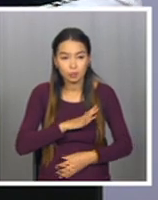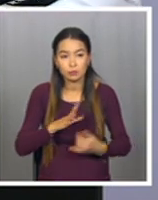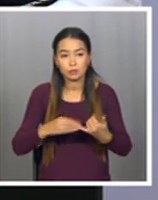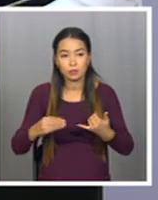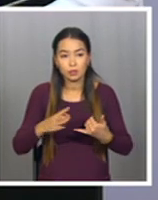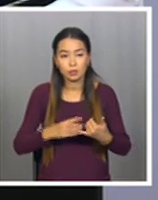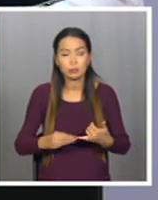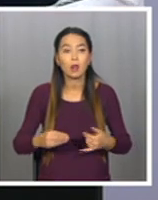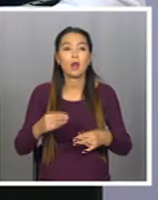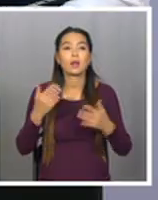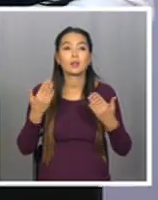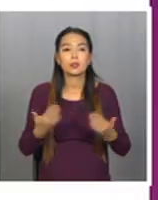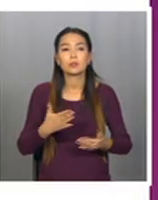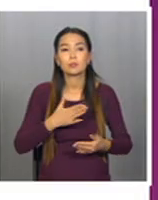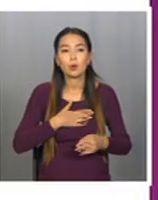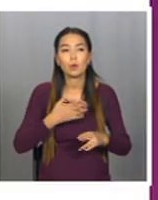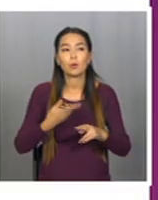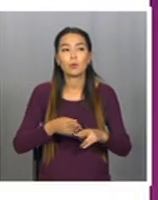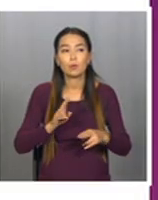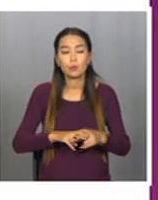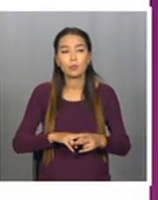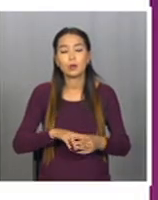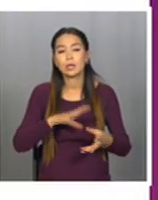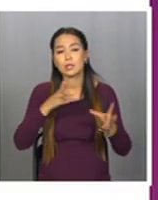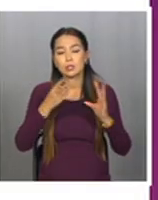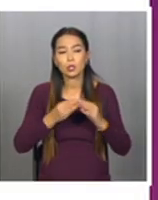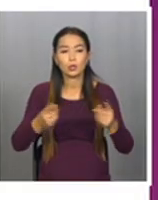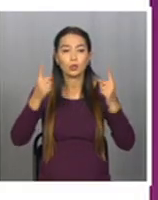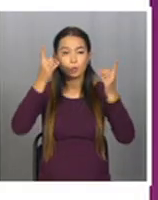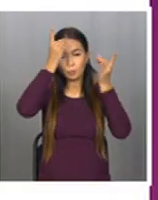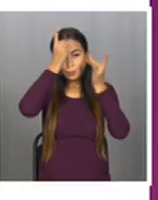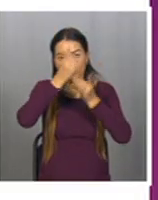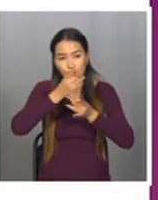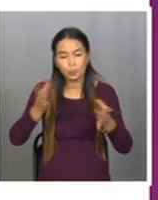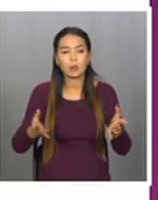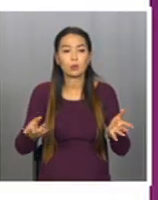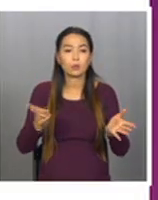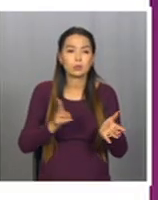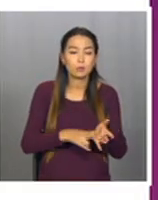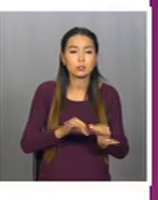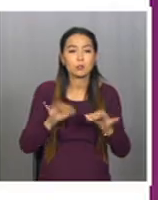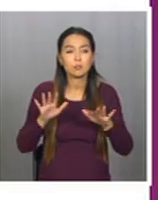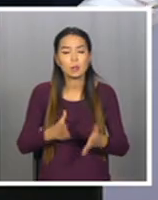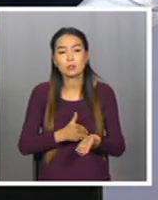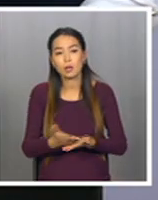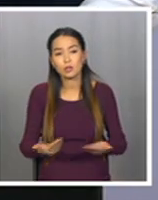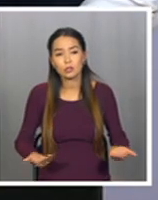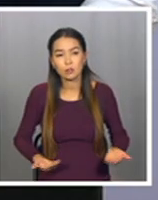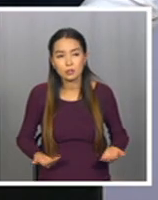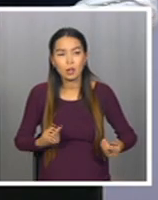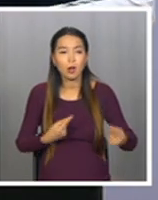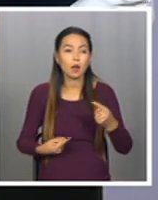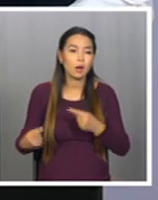Енді біз осы қала мәдениетінің көшпелілер мен отырықшы арасындағы